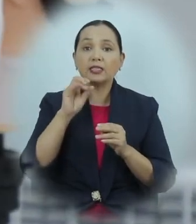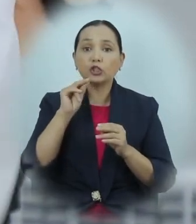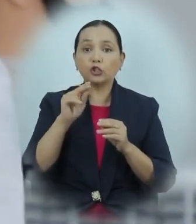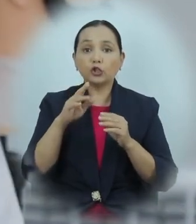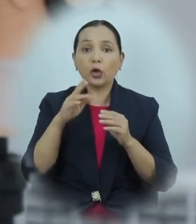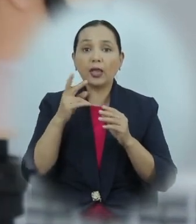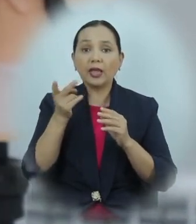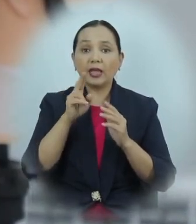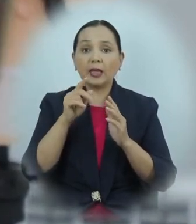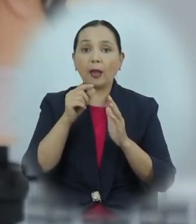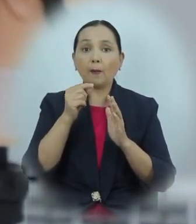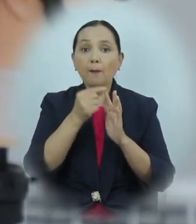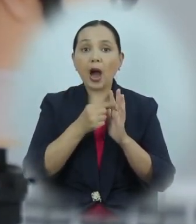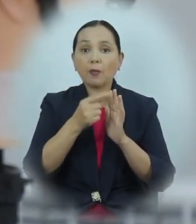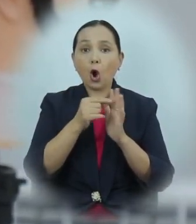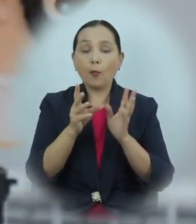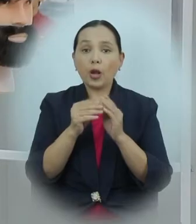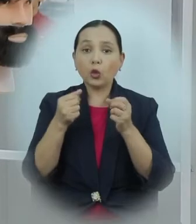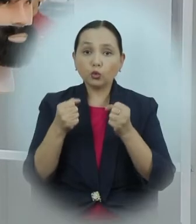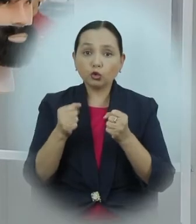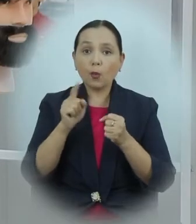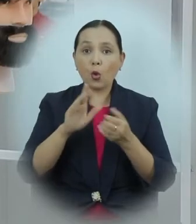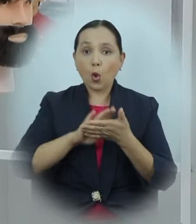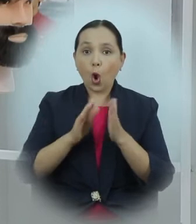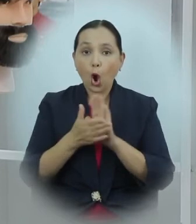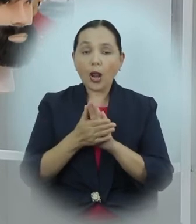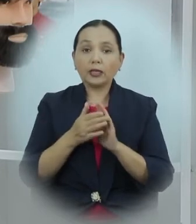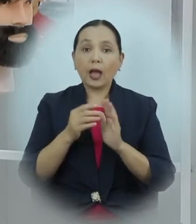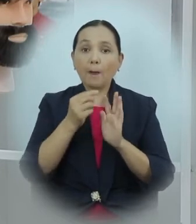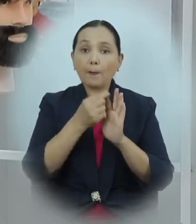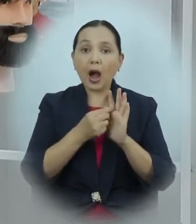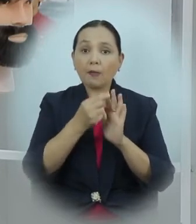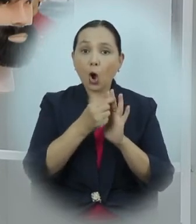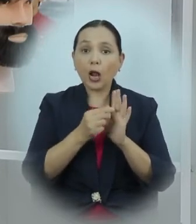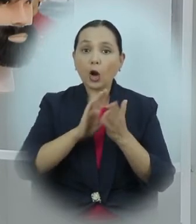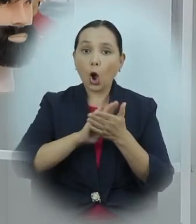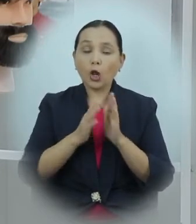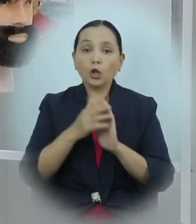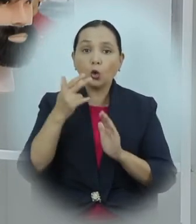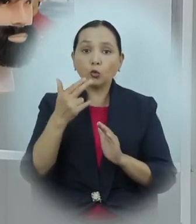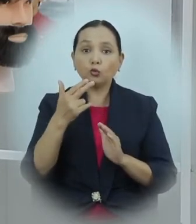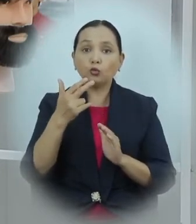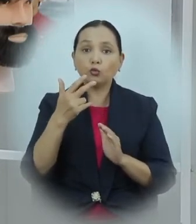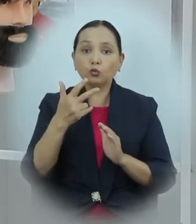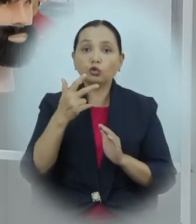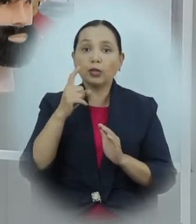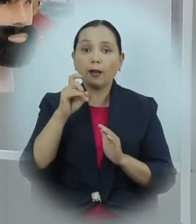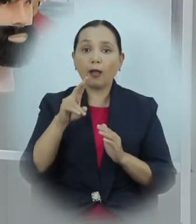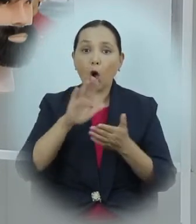ikki barmoq bilan ushlab turaman. Buni o'zi holatini barmoqlar orasida 3 xil holat qilib. Oz ko'rinishi